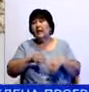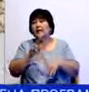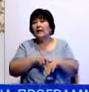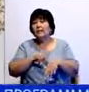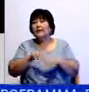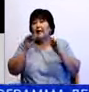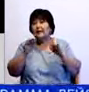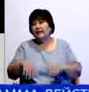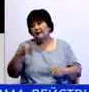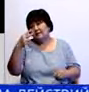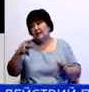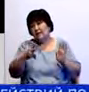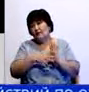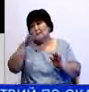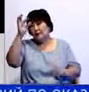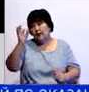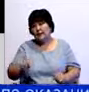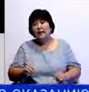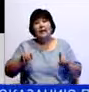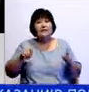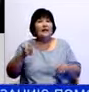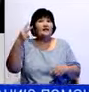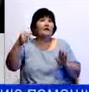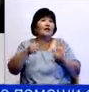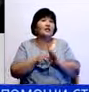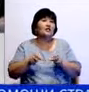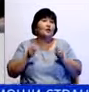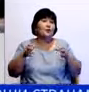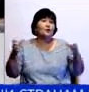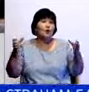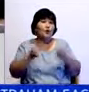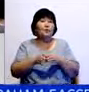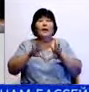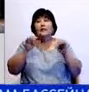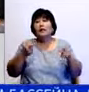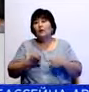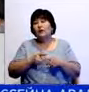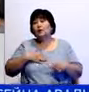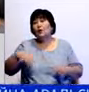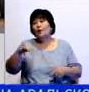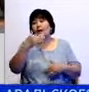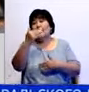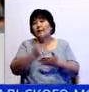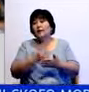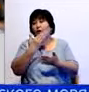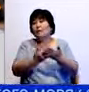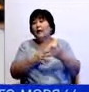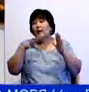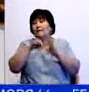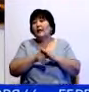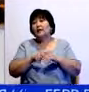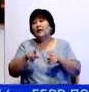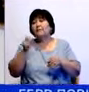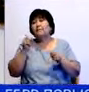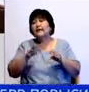они снизились на 28 процентов задержанный 26 преступных групп таким образом наша область по данному показателю вошла в число